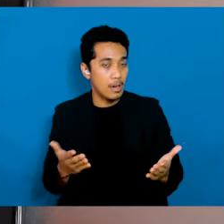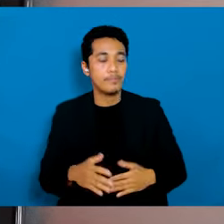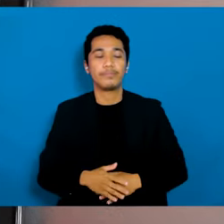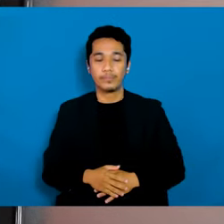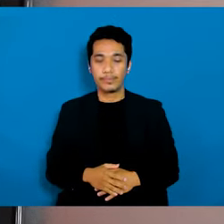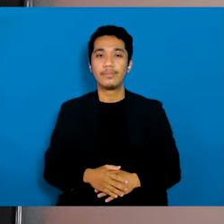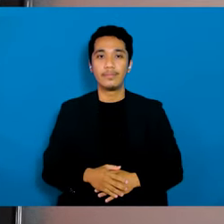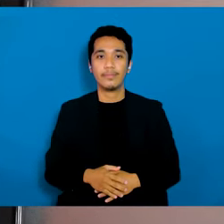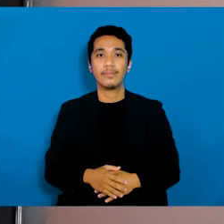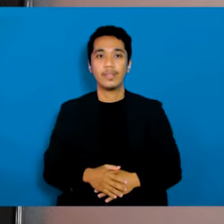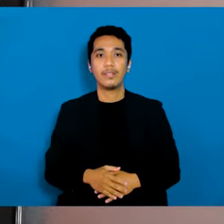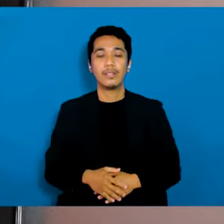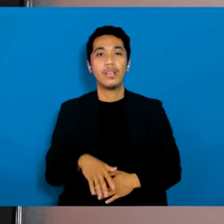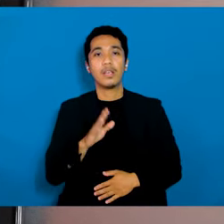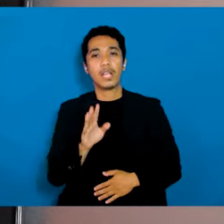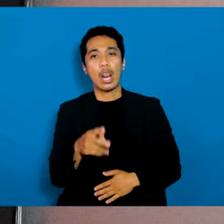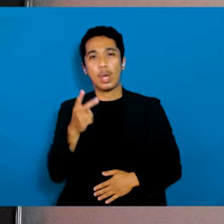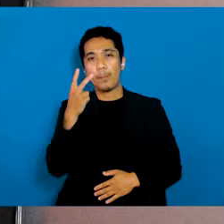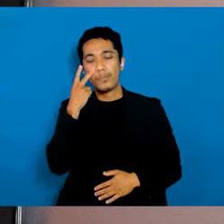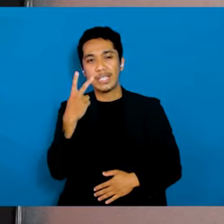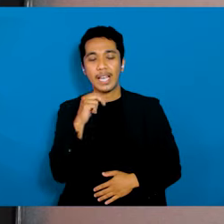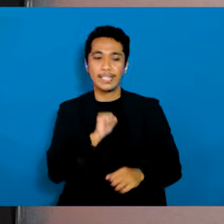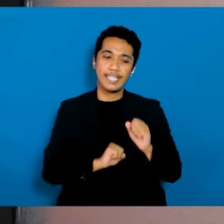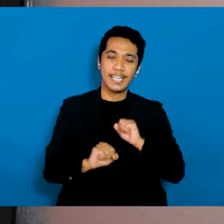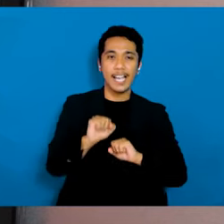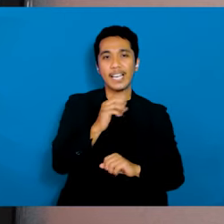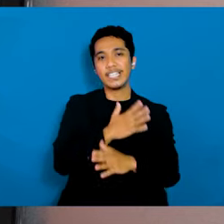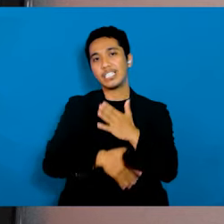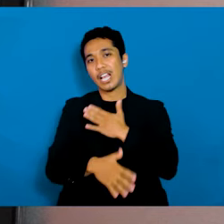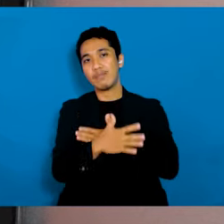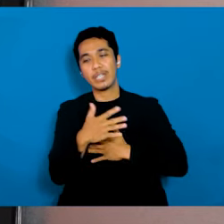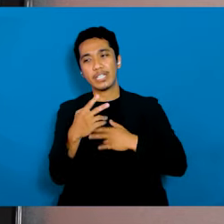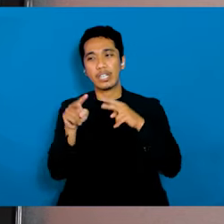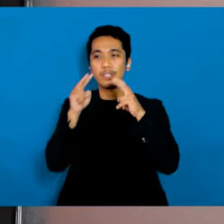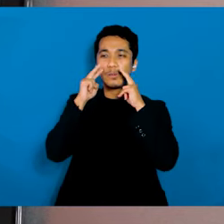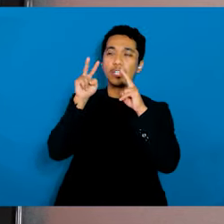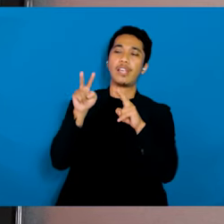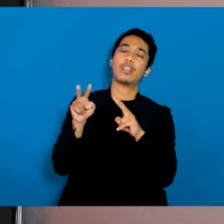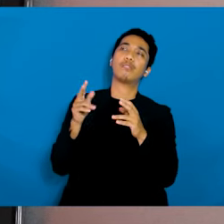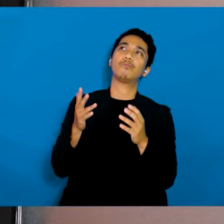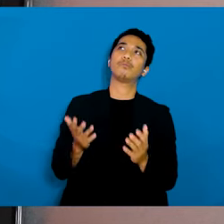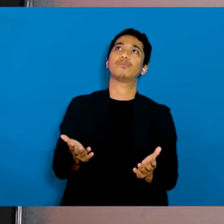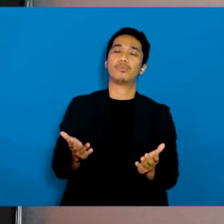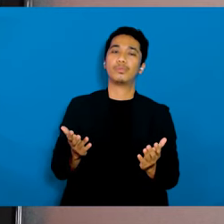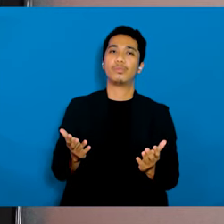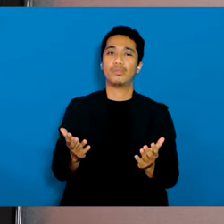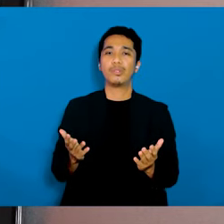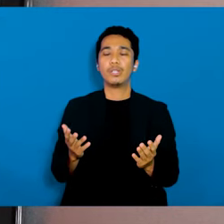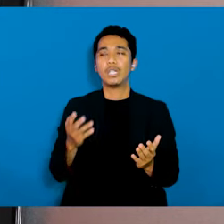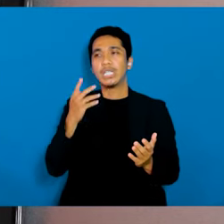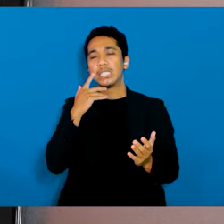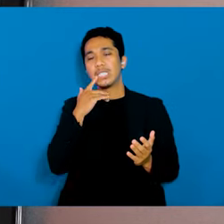juga kayak begitu. Nah, ketika ditarik pada gerakan disabilitas gitu ya.